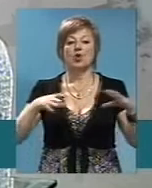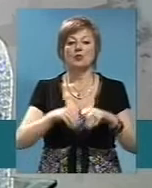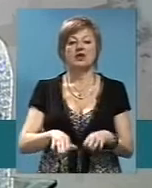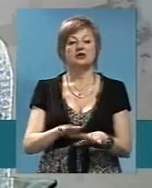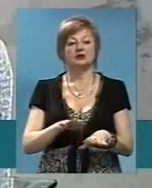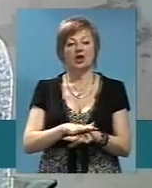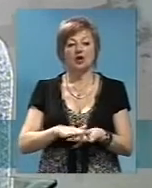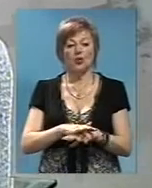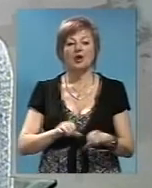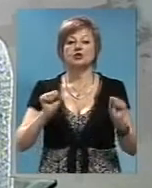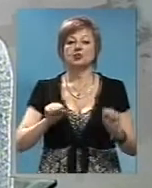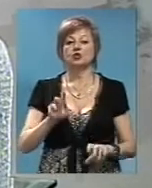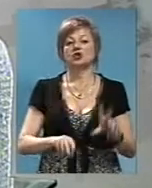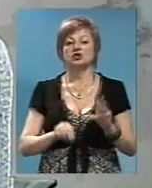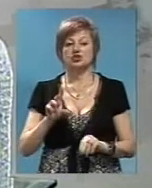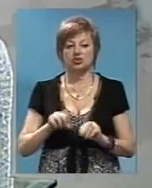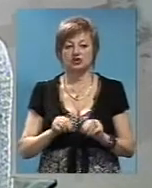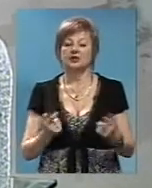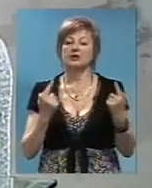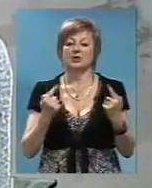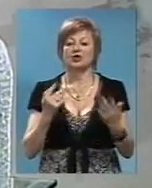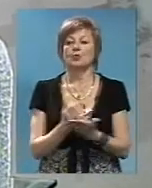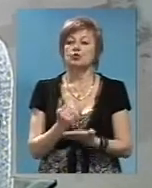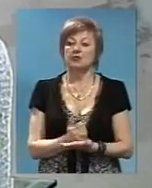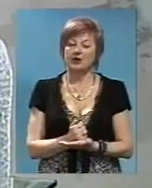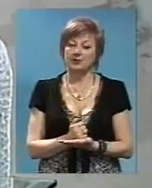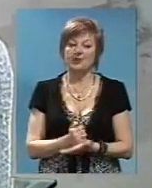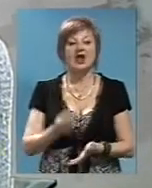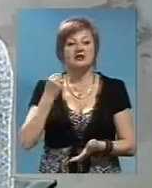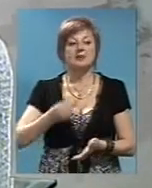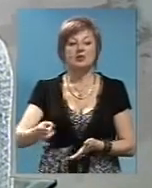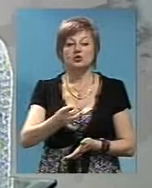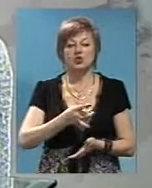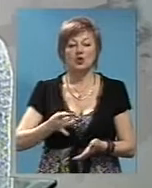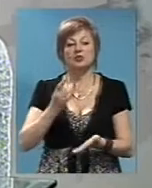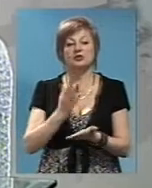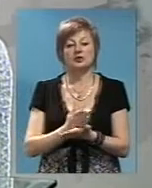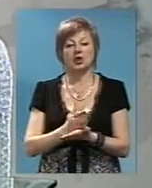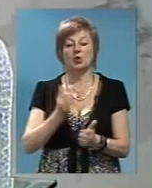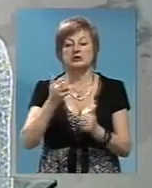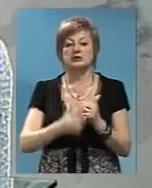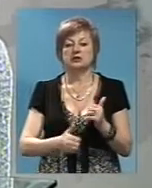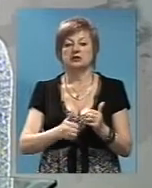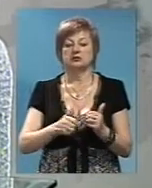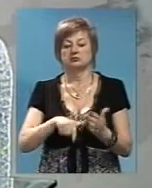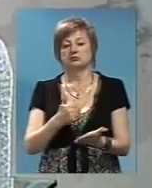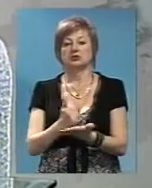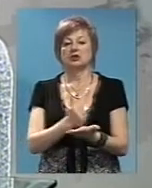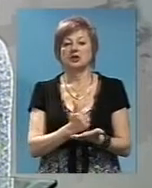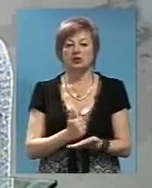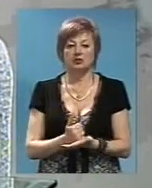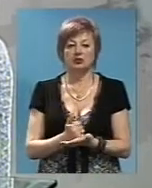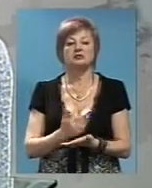громад можна вважати великим успіхом. Запорізький регіон перебуває серед лідерів за кількістю ОТГ.